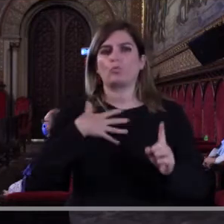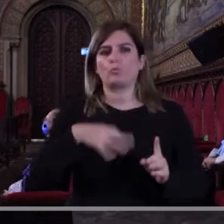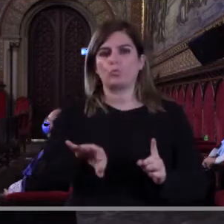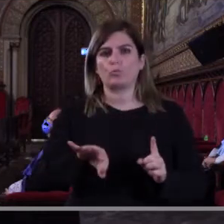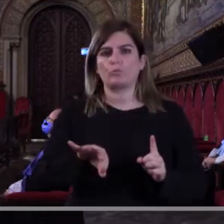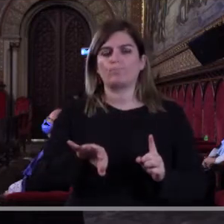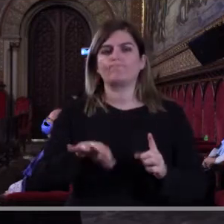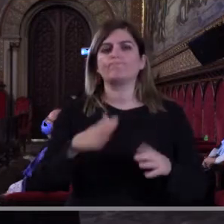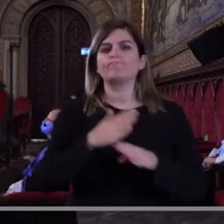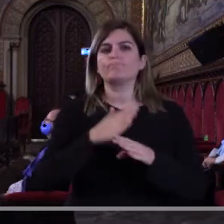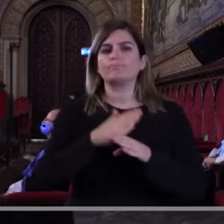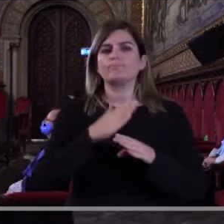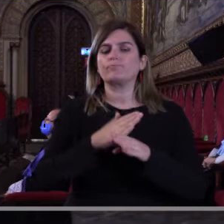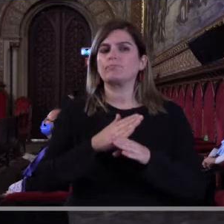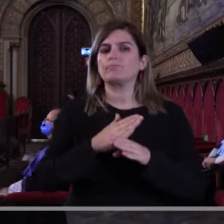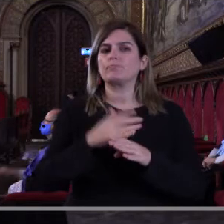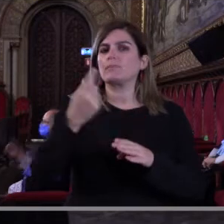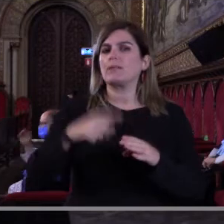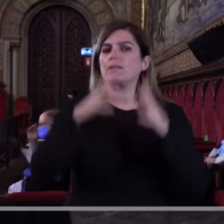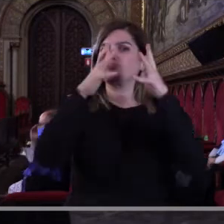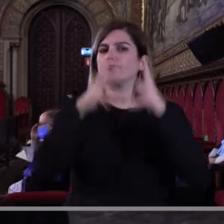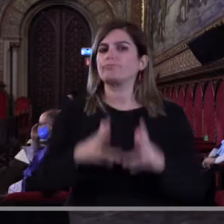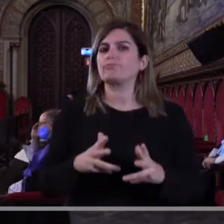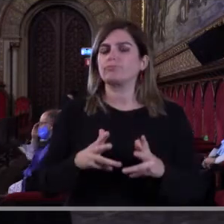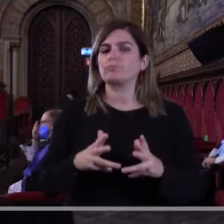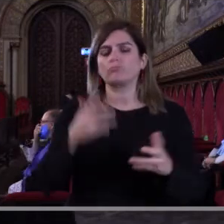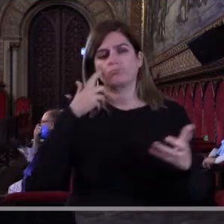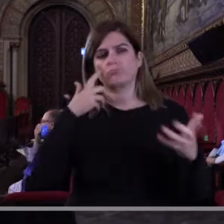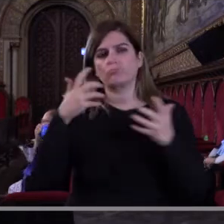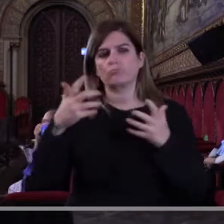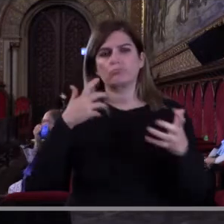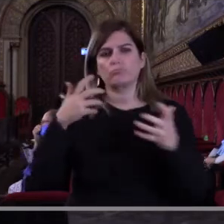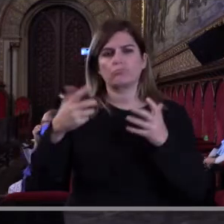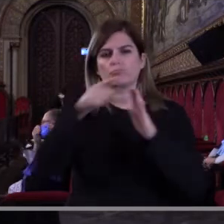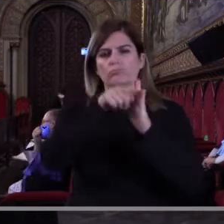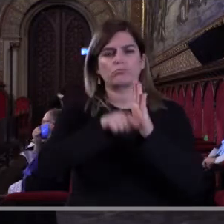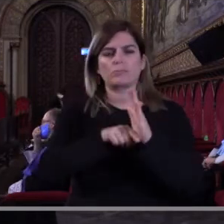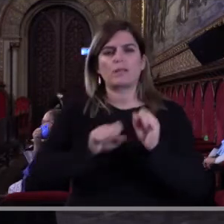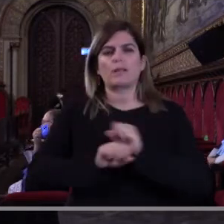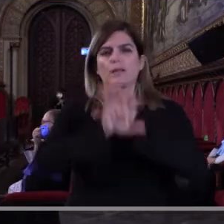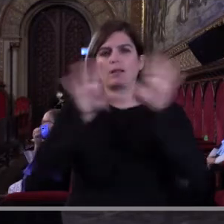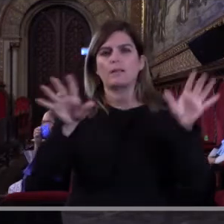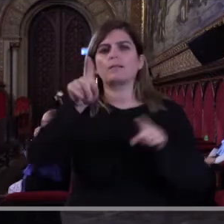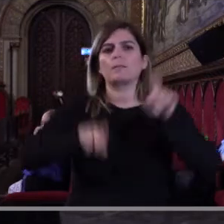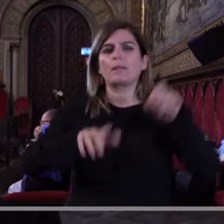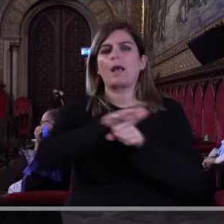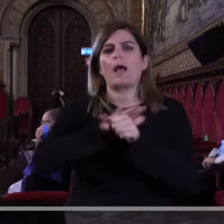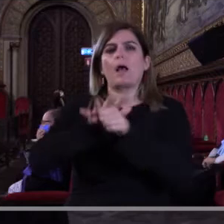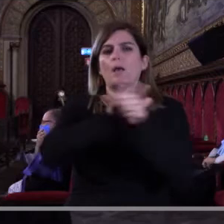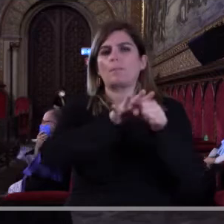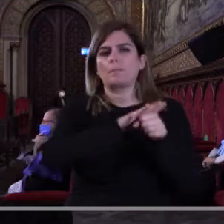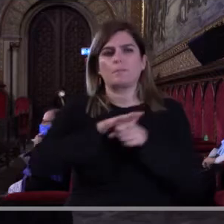habitual, presenta les magnituds que reflecteixen el més significatiu dels diferents àmbits de la